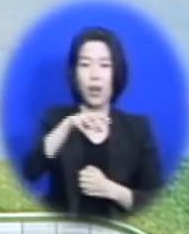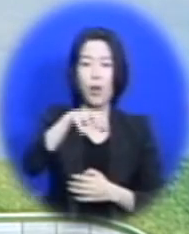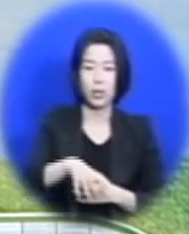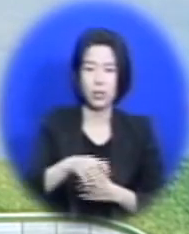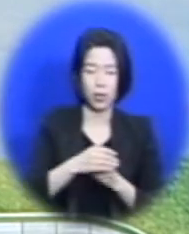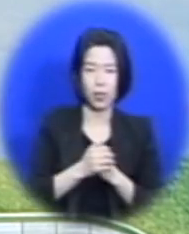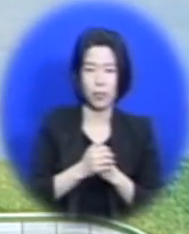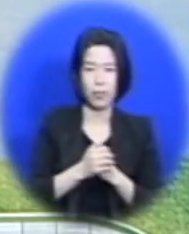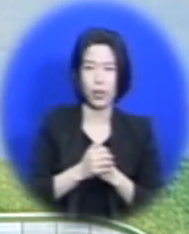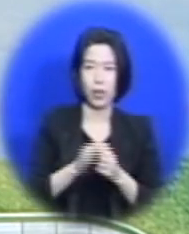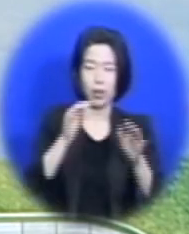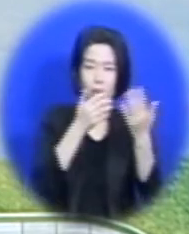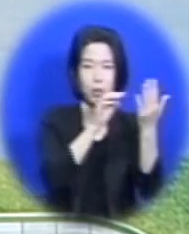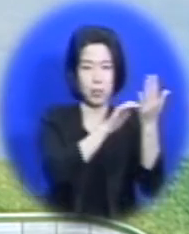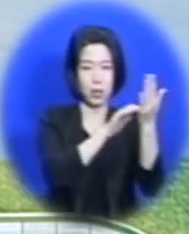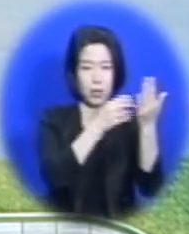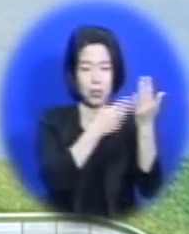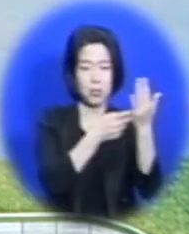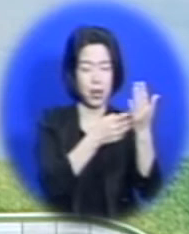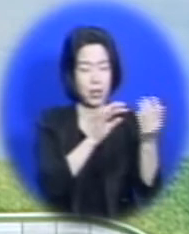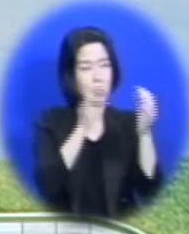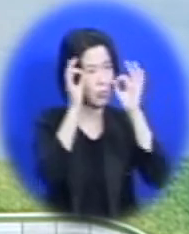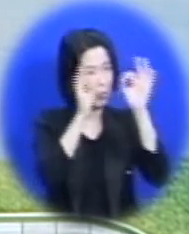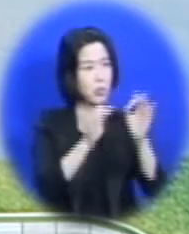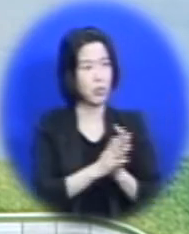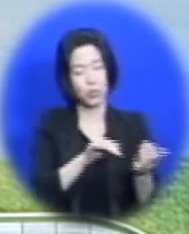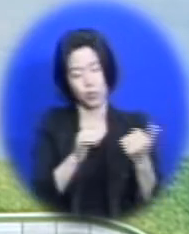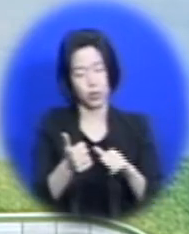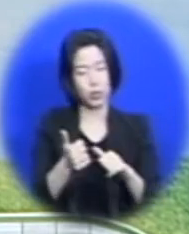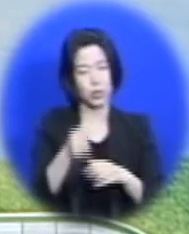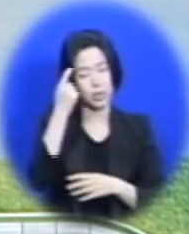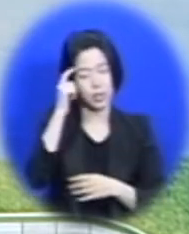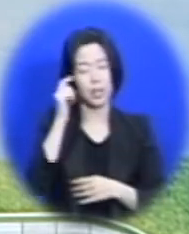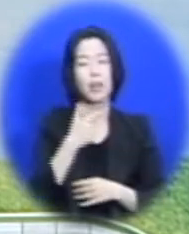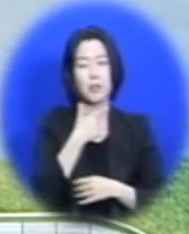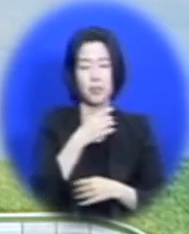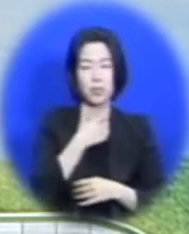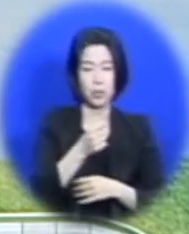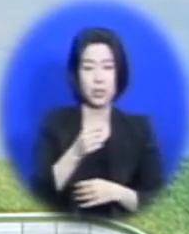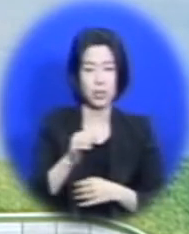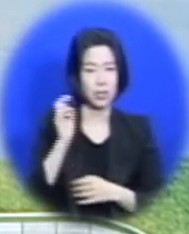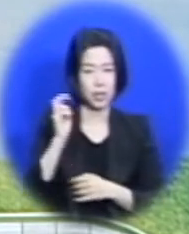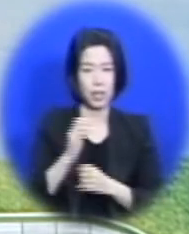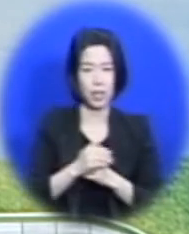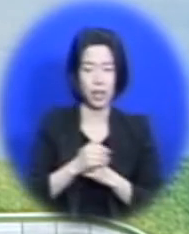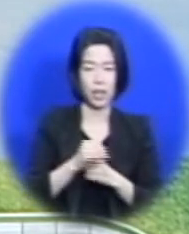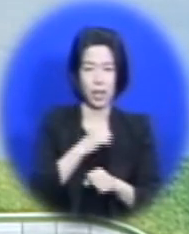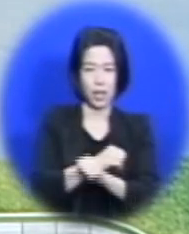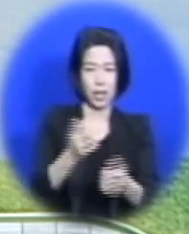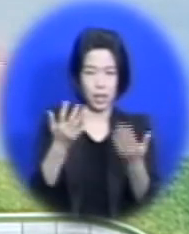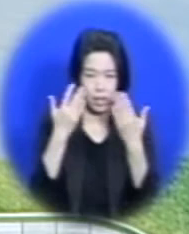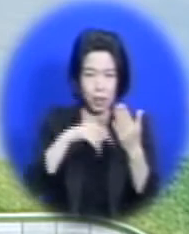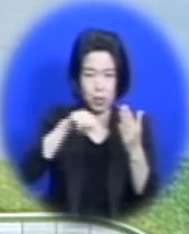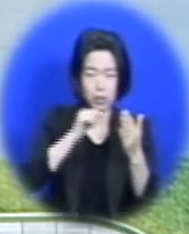그냥 벽만 쳐다보고 그냥 정말 죽고 싶은 생각밖에 없었을 텐데도 요셉은 감옥에서 다른